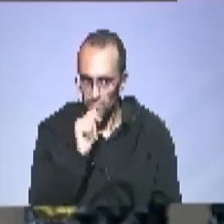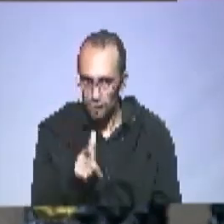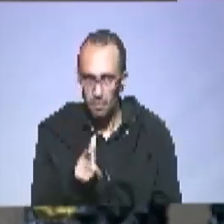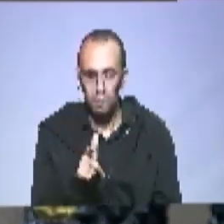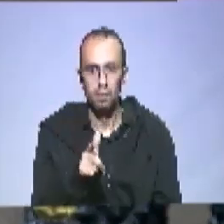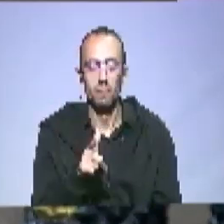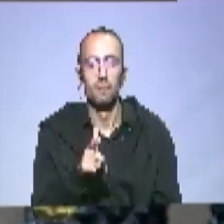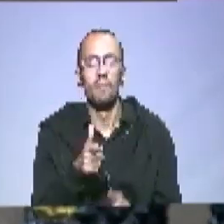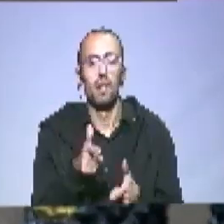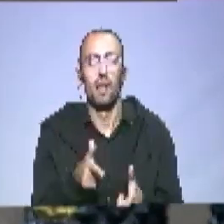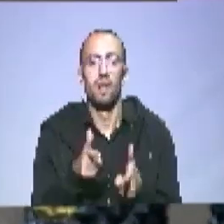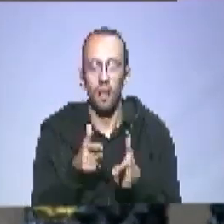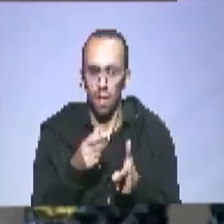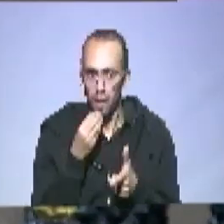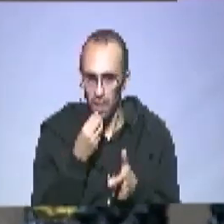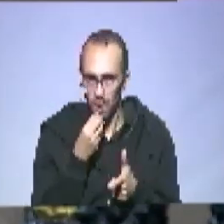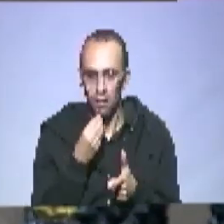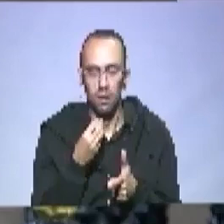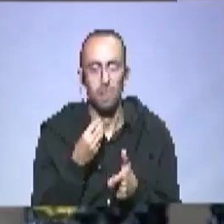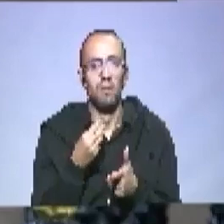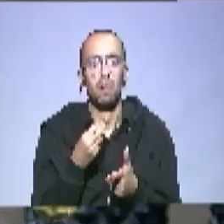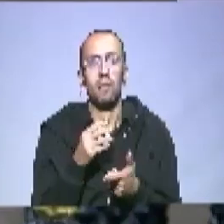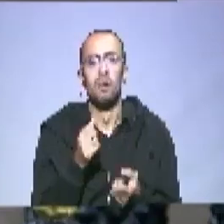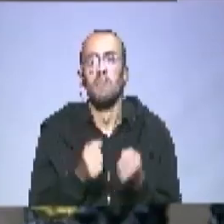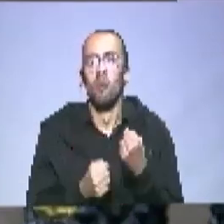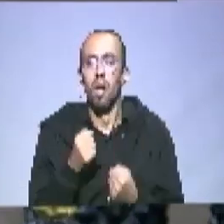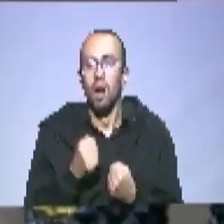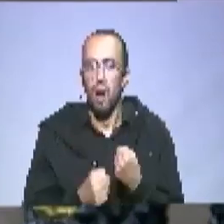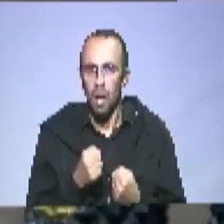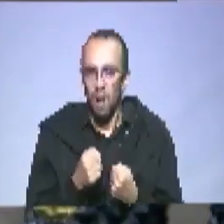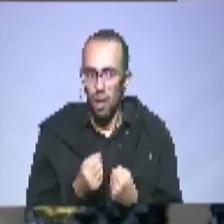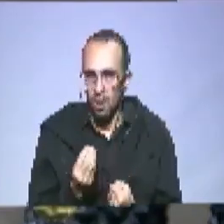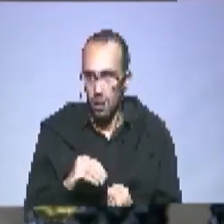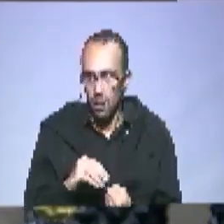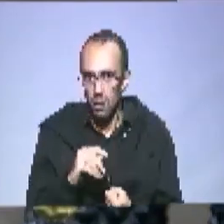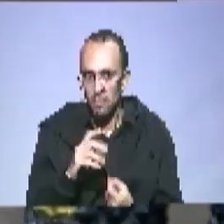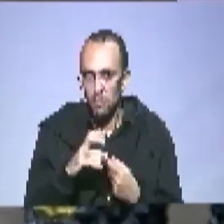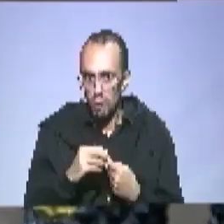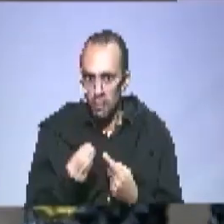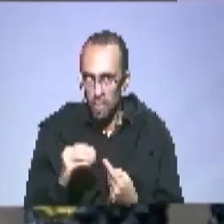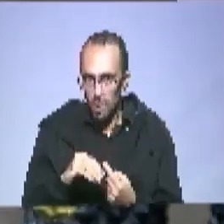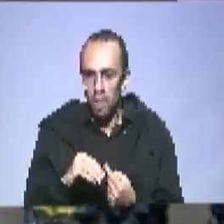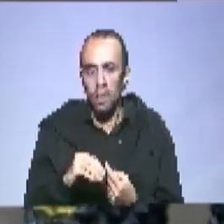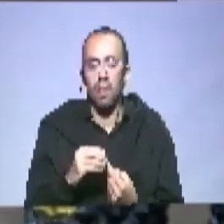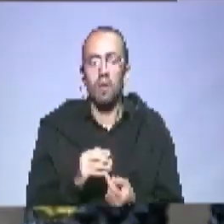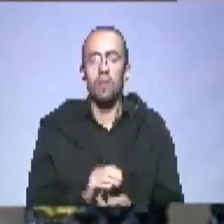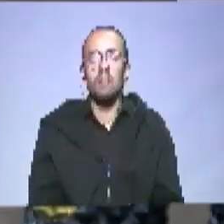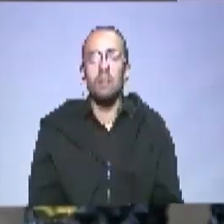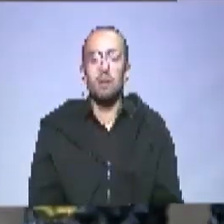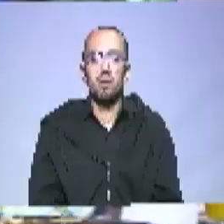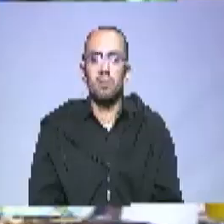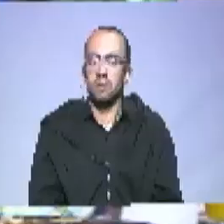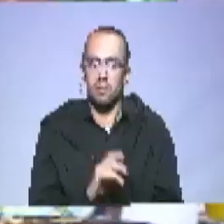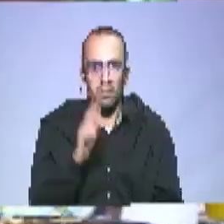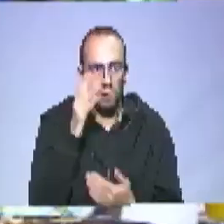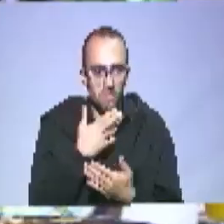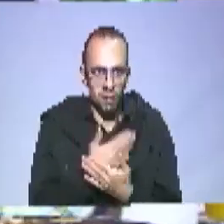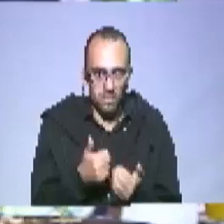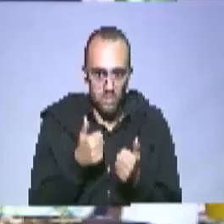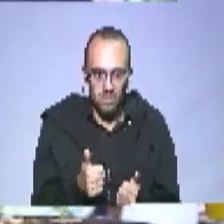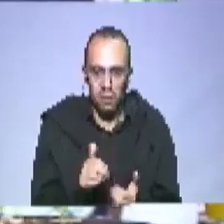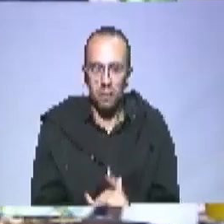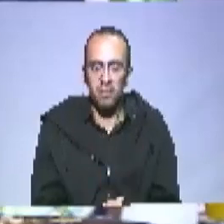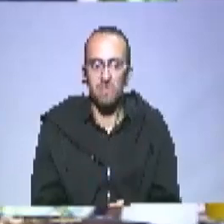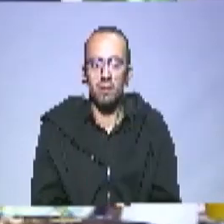الغداء اللي عملنا مثلا الملوخيه بالمشروم، عملنا فطيره المشروم. تسلم ايدك يا شيف. انت بقى